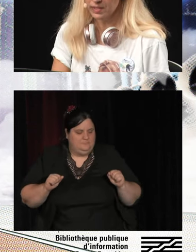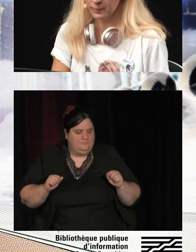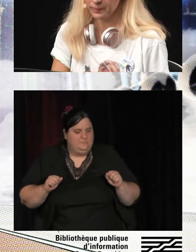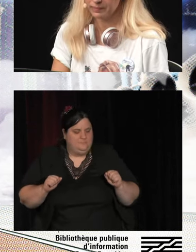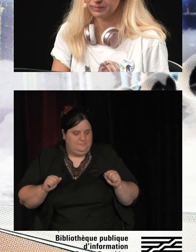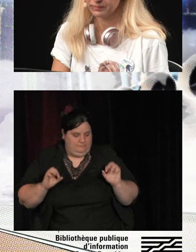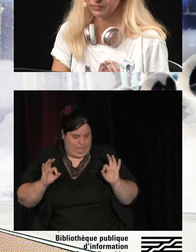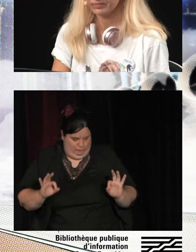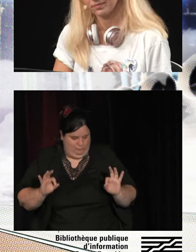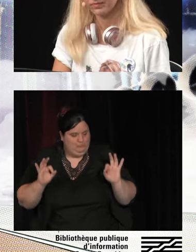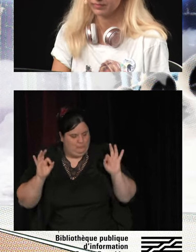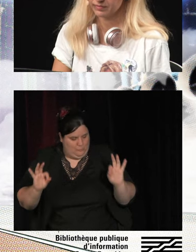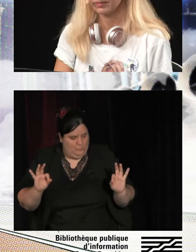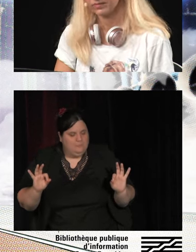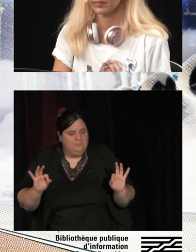Oui.